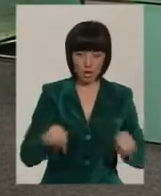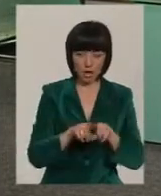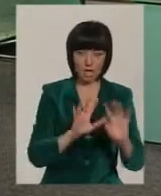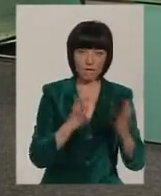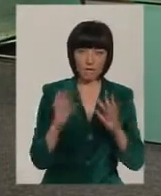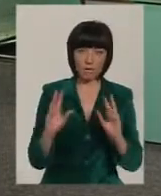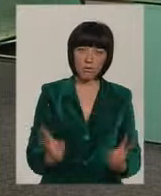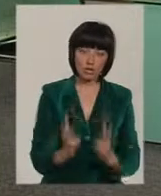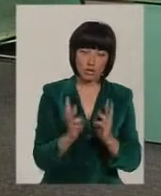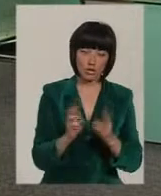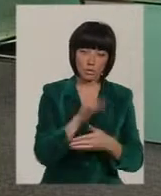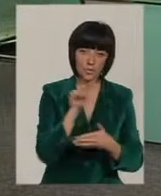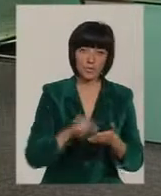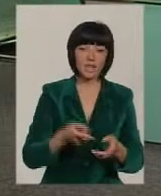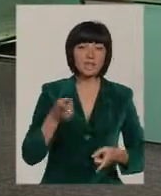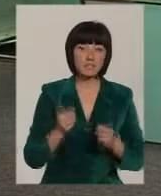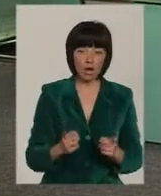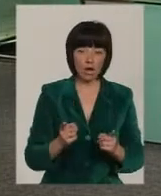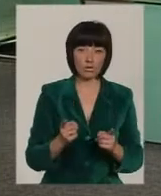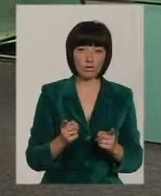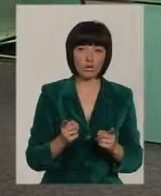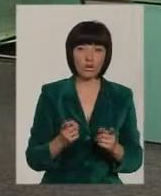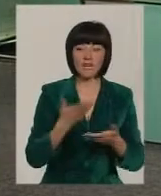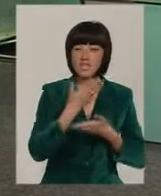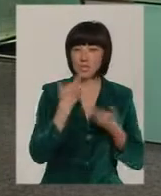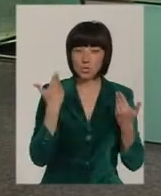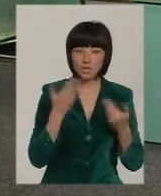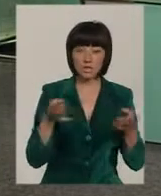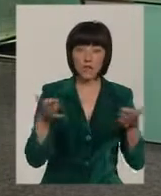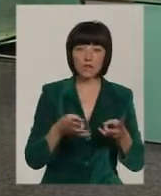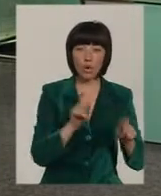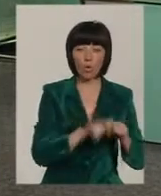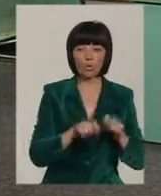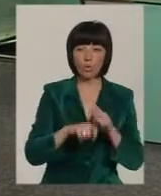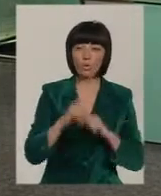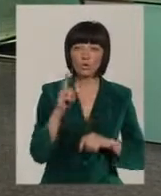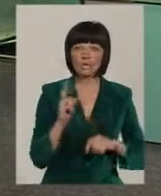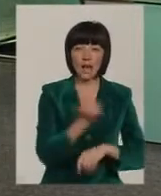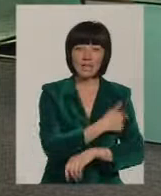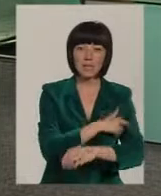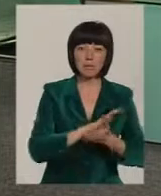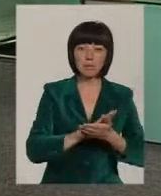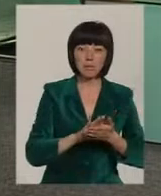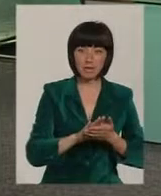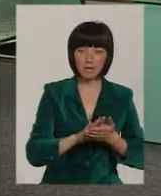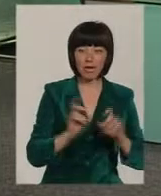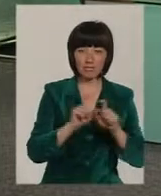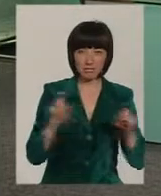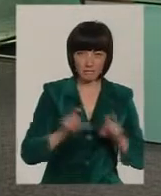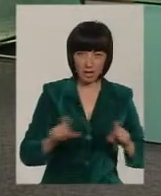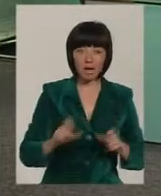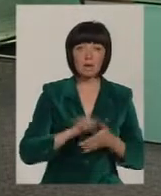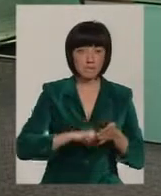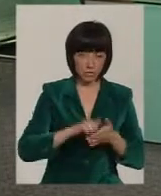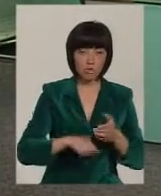випадки пожежі? Звичайно, відсутність належного контролю за саме підконтрольними об'єктами, вона призводить